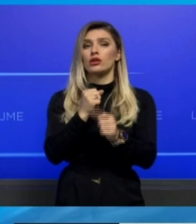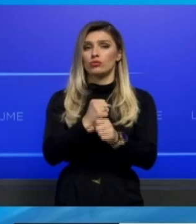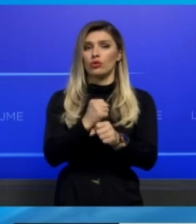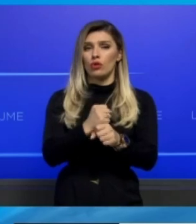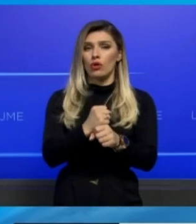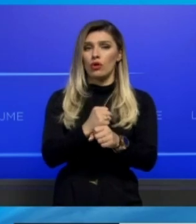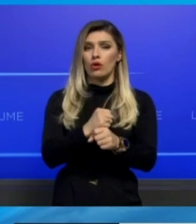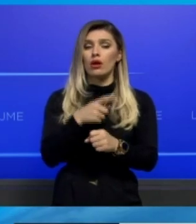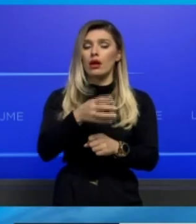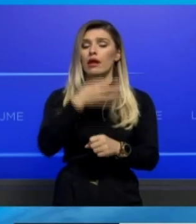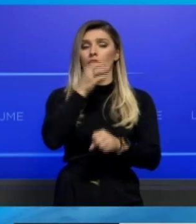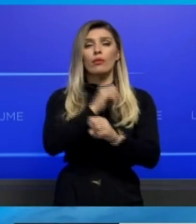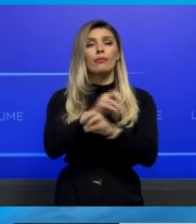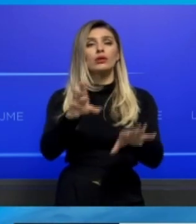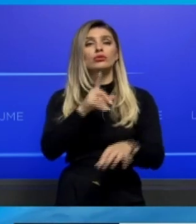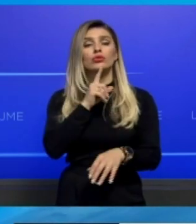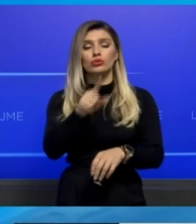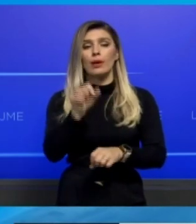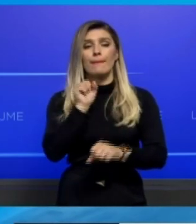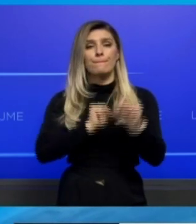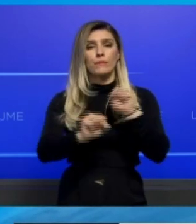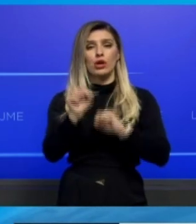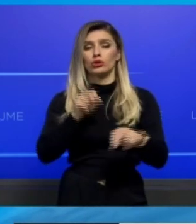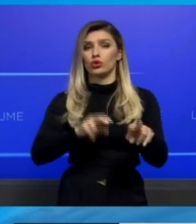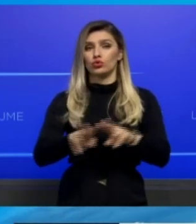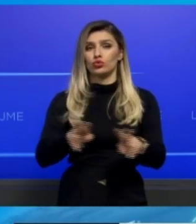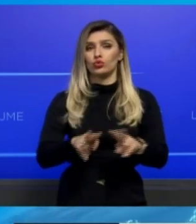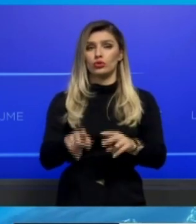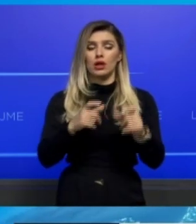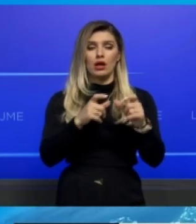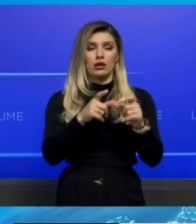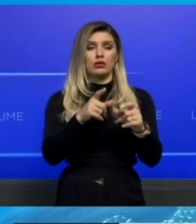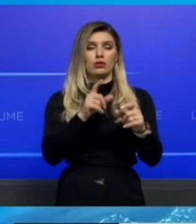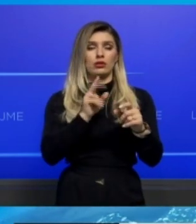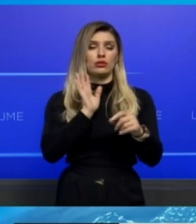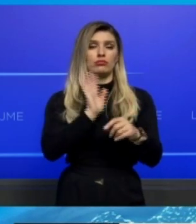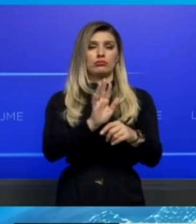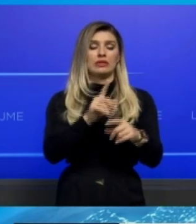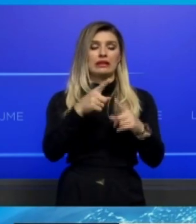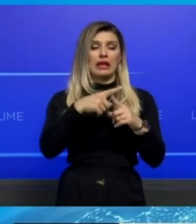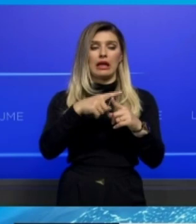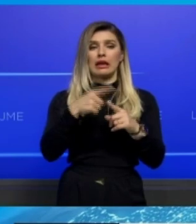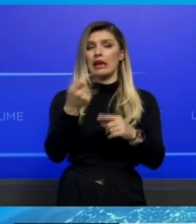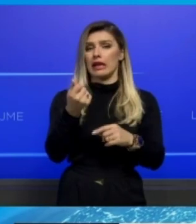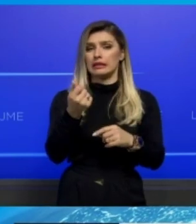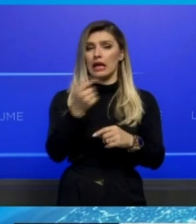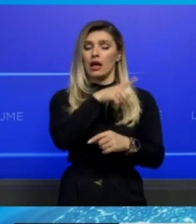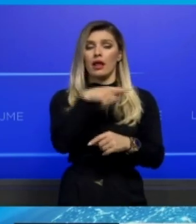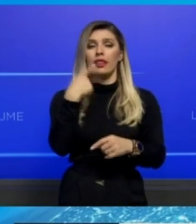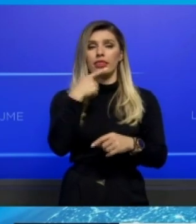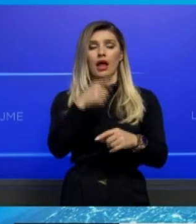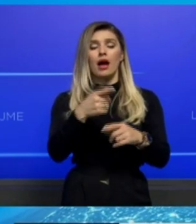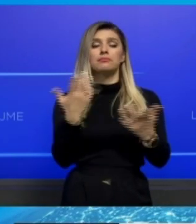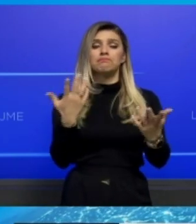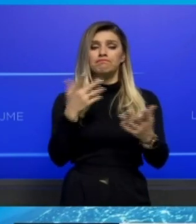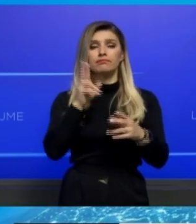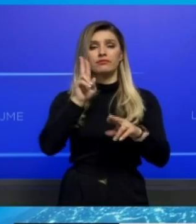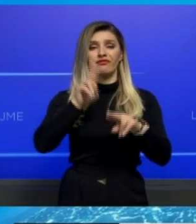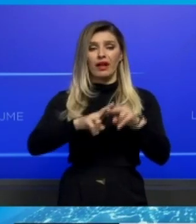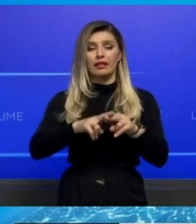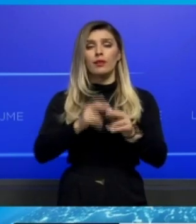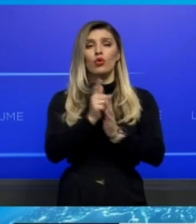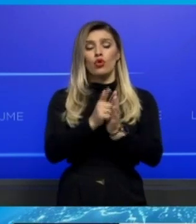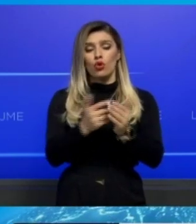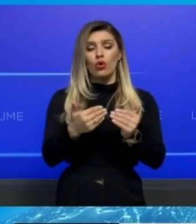Osmani. Lajmin e ka bërë të ditur mbrojtësit e aktuzuarit Shasha, avokati Tahir Recaj. Ai ka thënë se kundër këtij vendimi brenda fatit